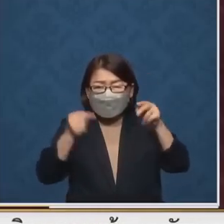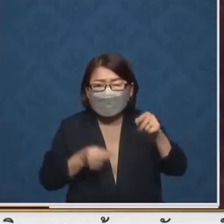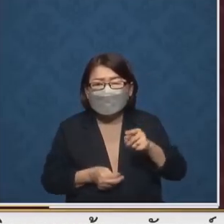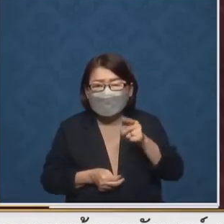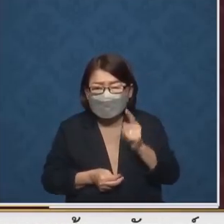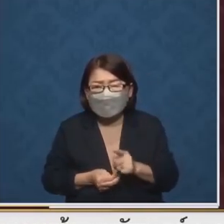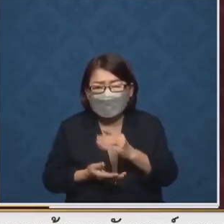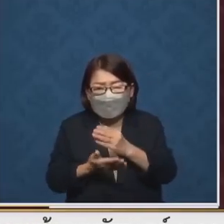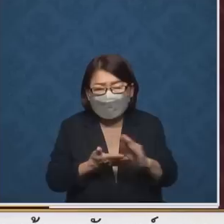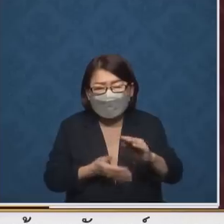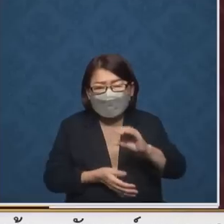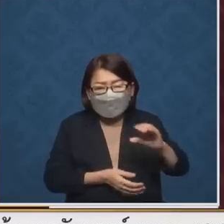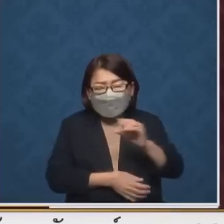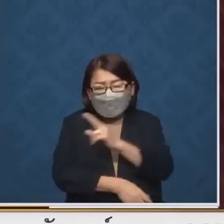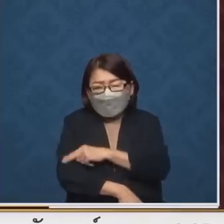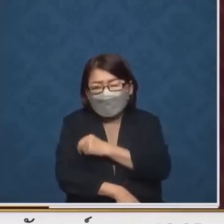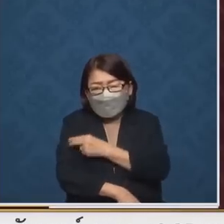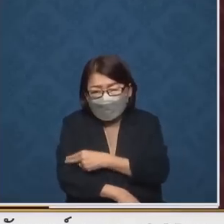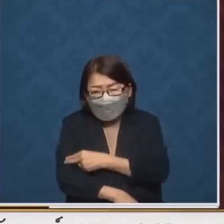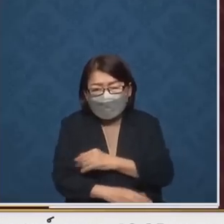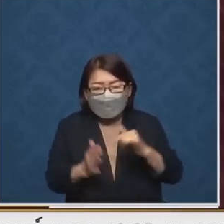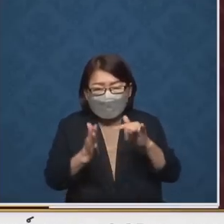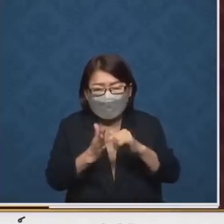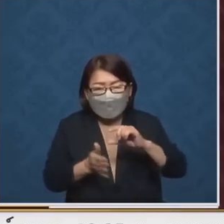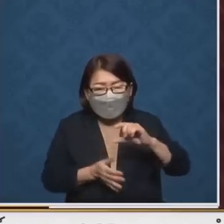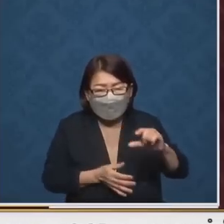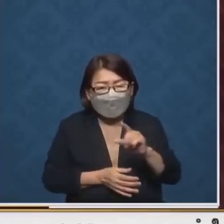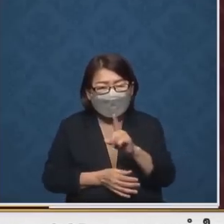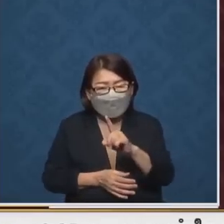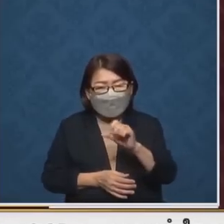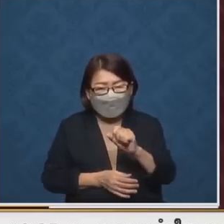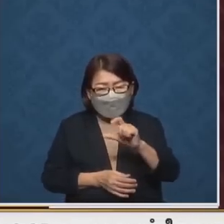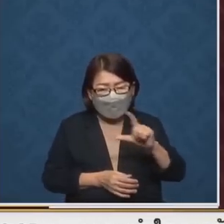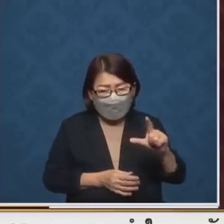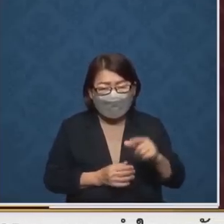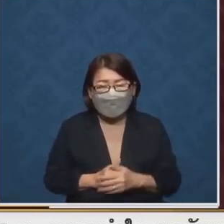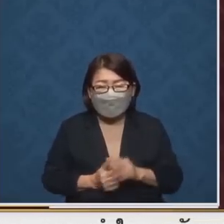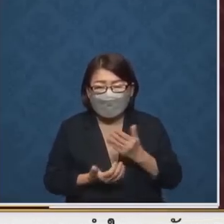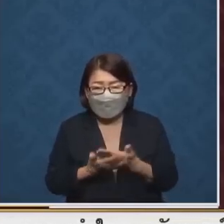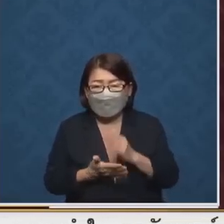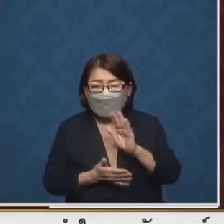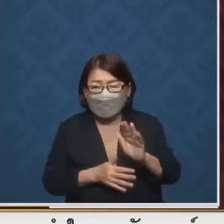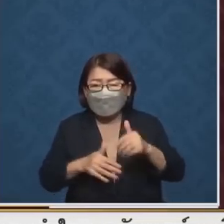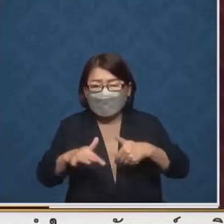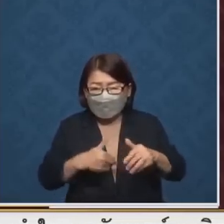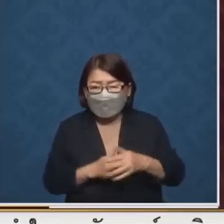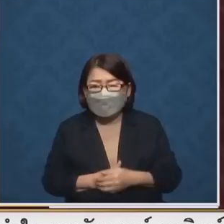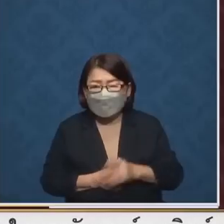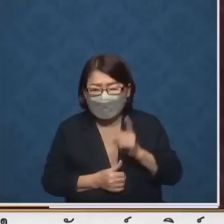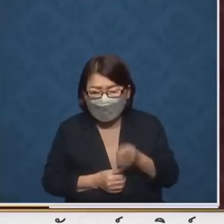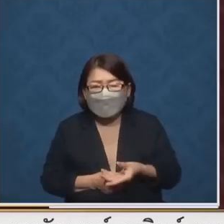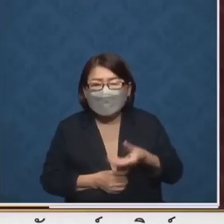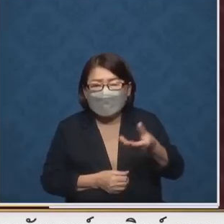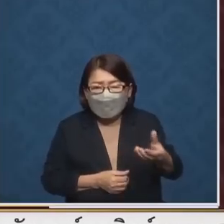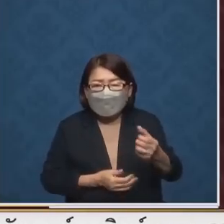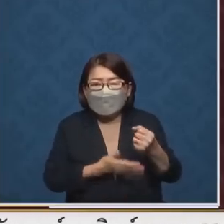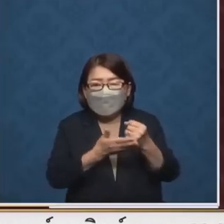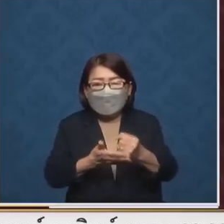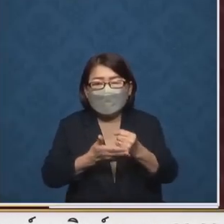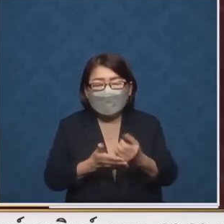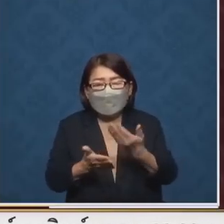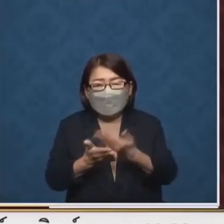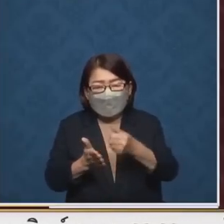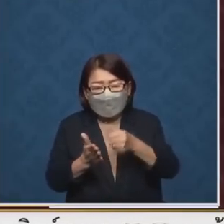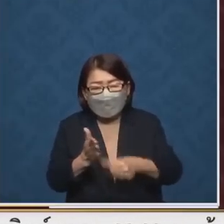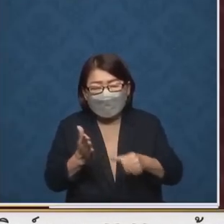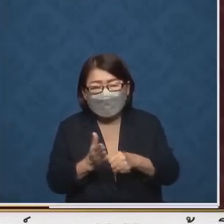ให้การแทยสาสุขและวัซีนไปหนึ่แสนล้านเงินของประชาชนคืนเข้าไปพาเสียกรเป็นของ